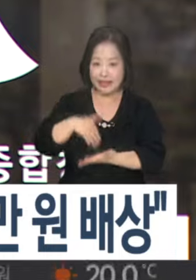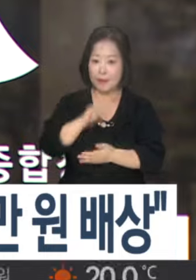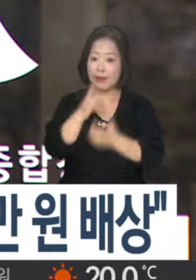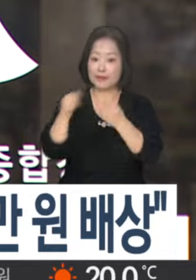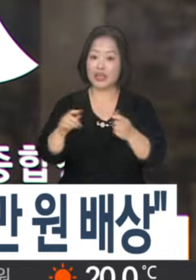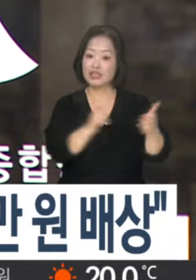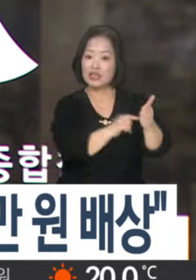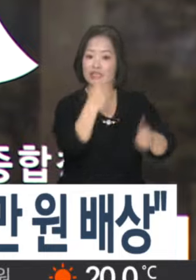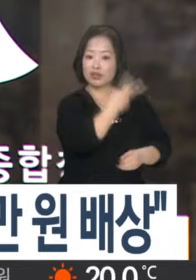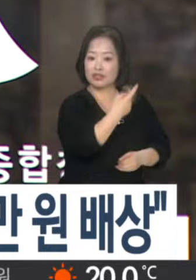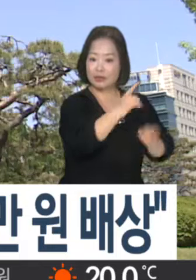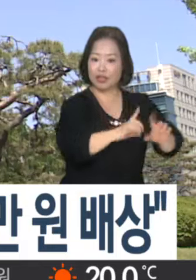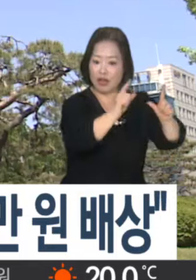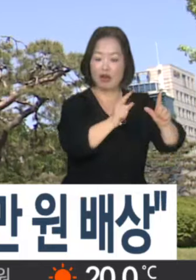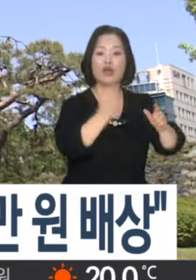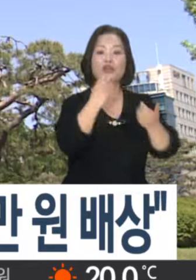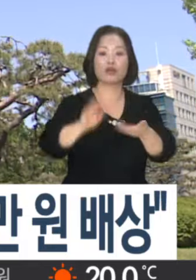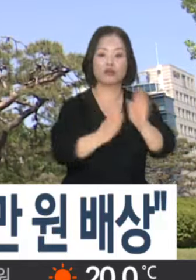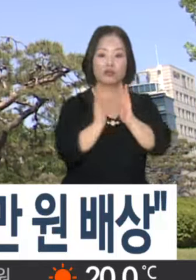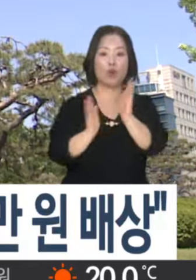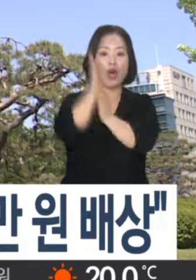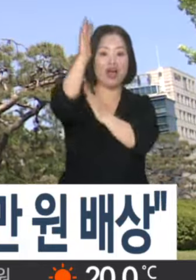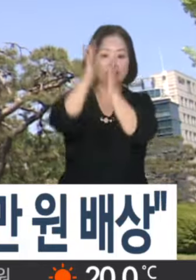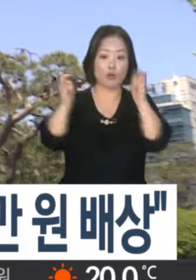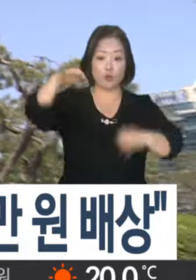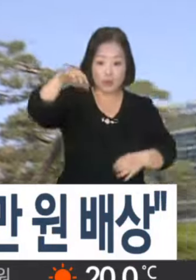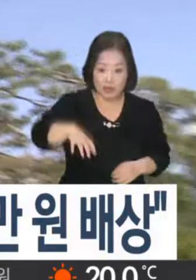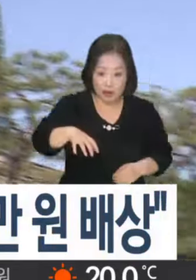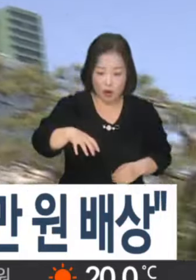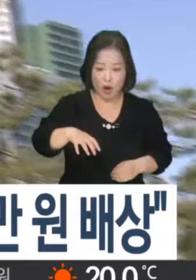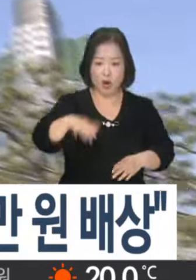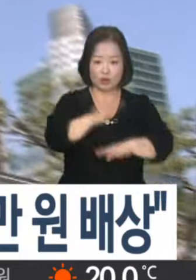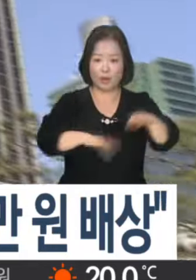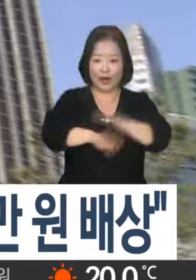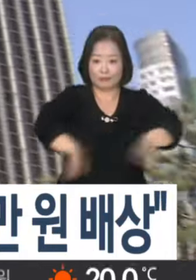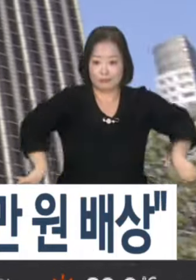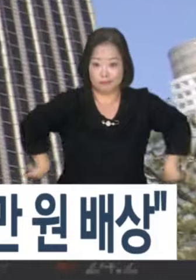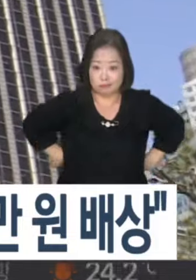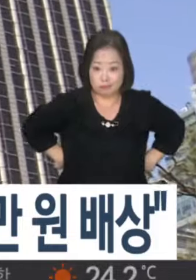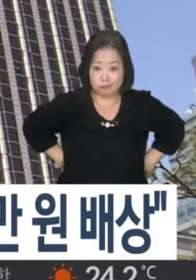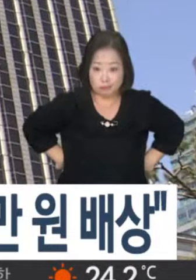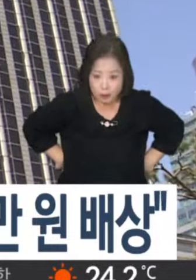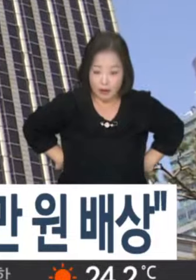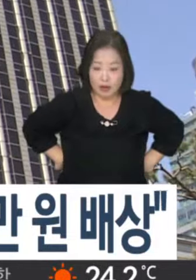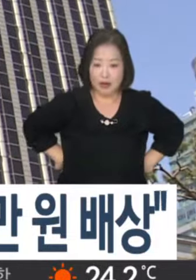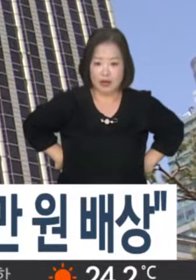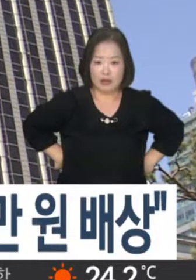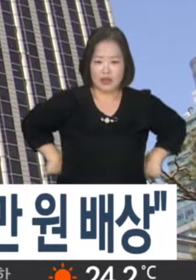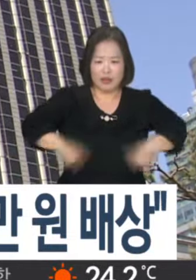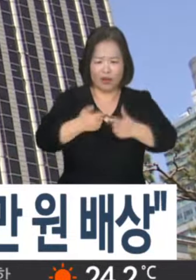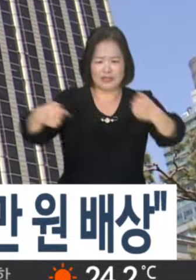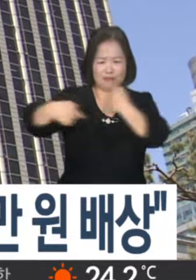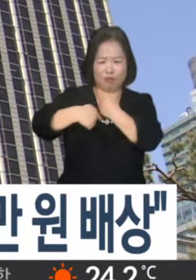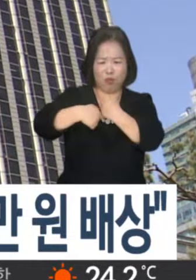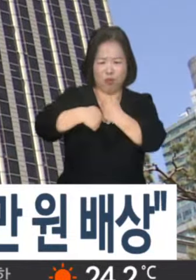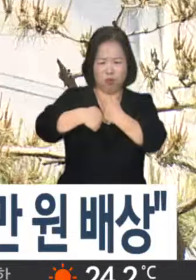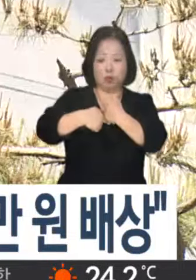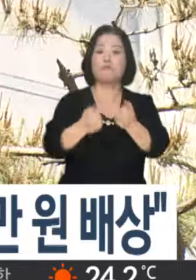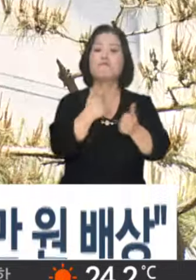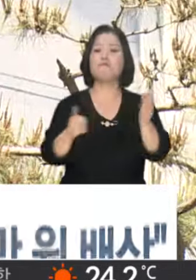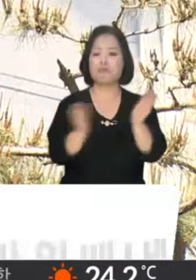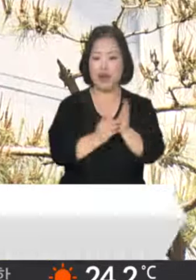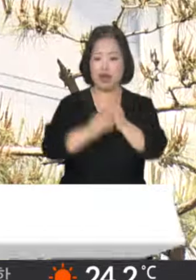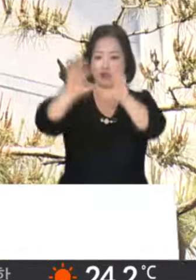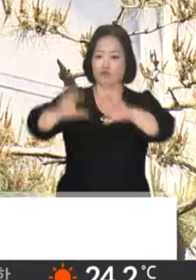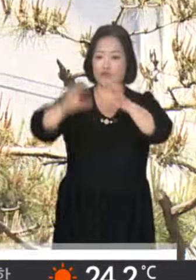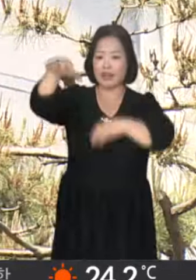2021년 9월 경기도 화성 외국인 보호소에서 손발이 등 뒤로 묶이는 새우 꺾기 등 가혹 행위를 당했다며